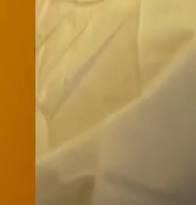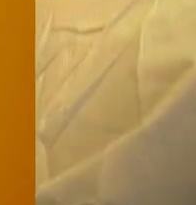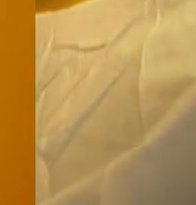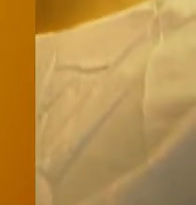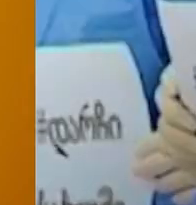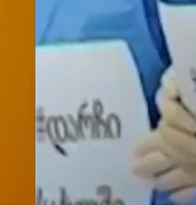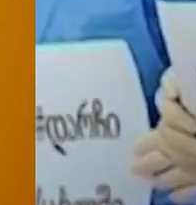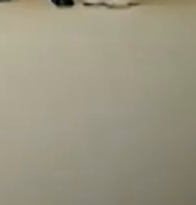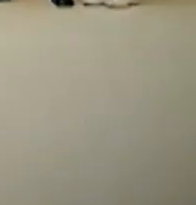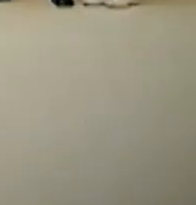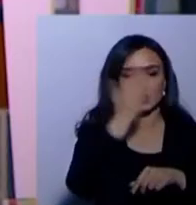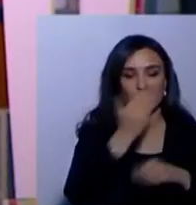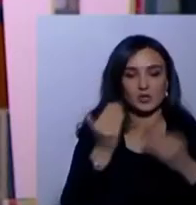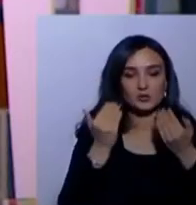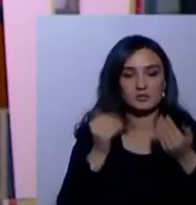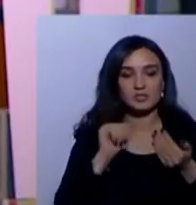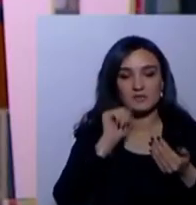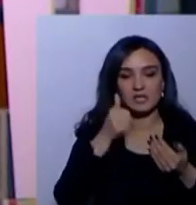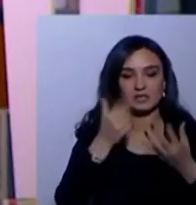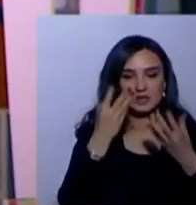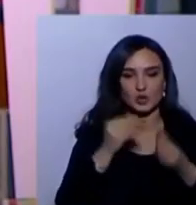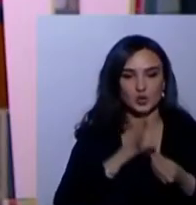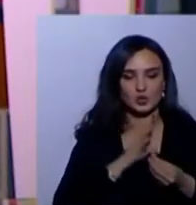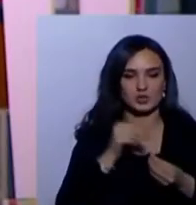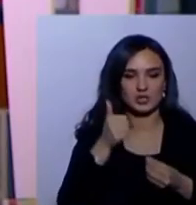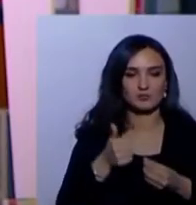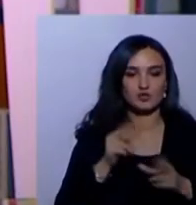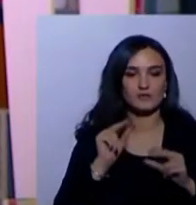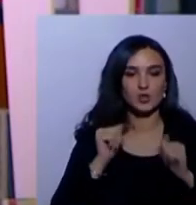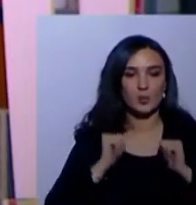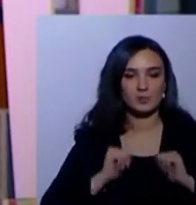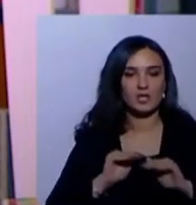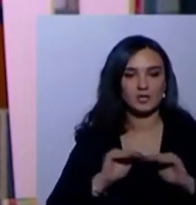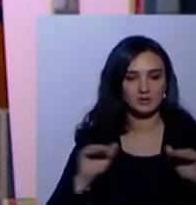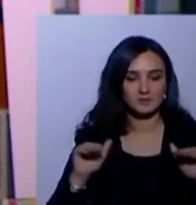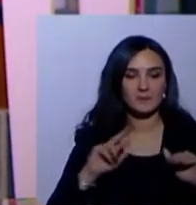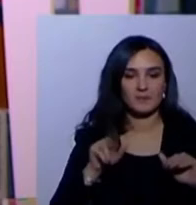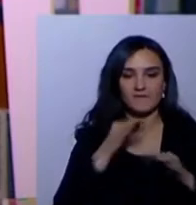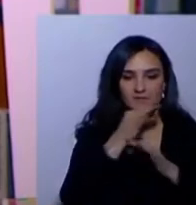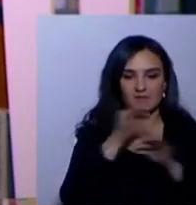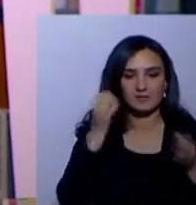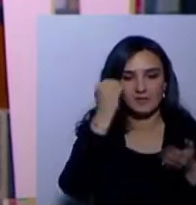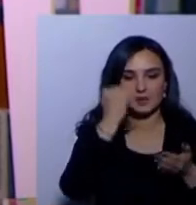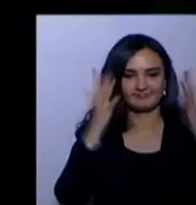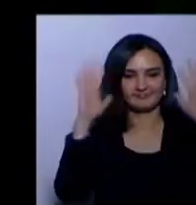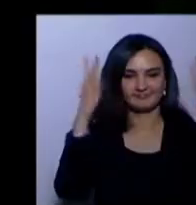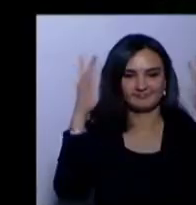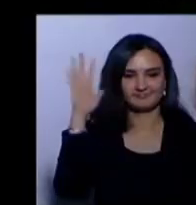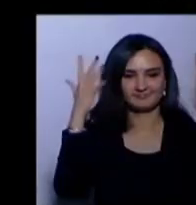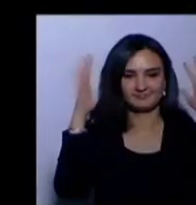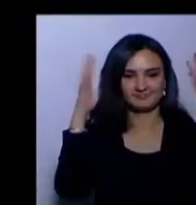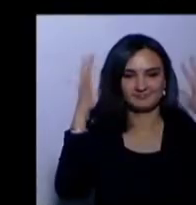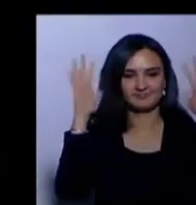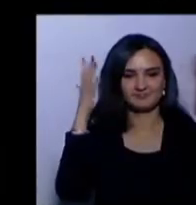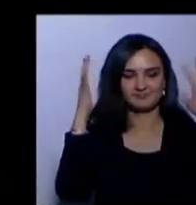რომ ჩვენი საზოგადოებისათვის ხვალინდელი დღე იყოს მშვიდობიანი ვეტყვით მადლობას მათ